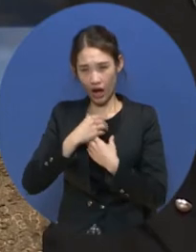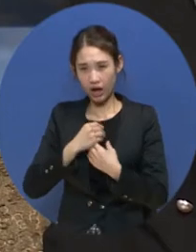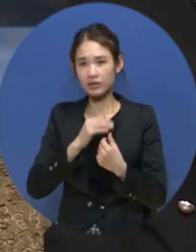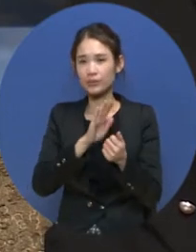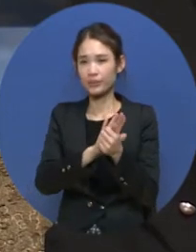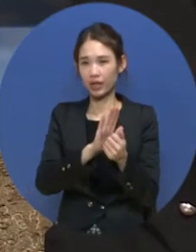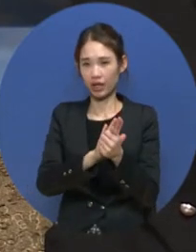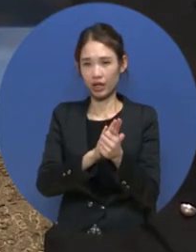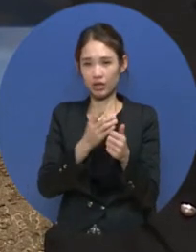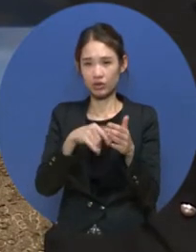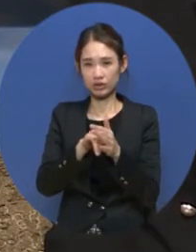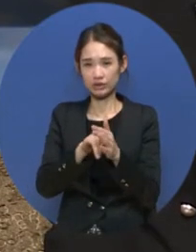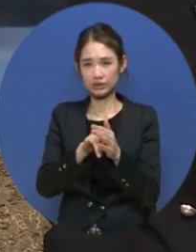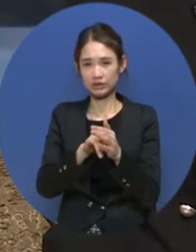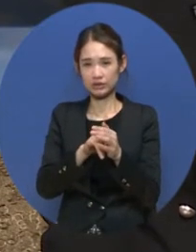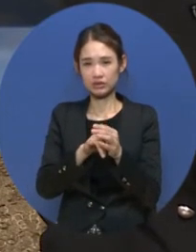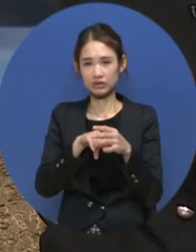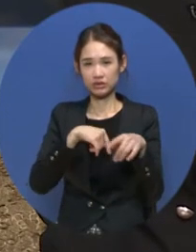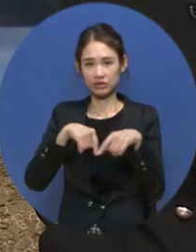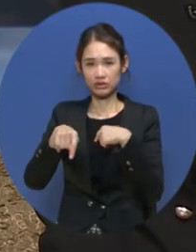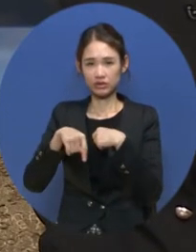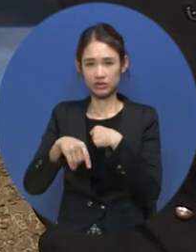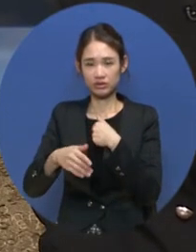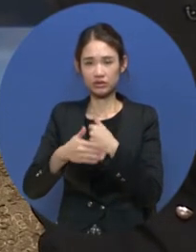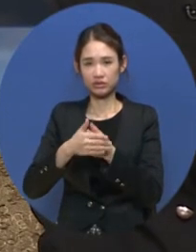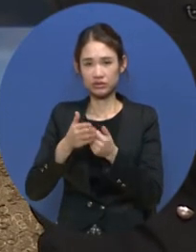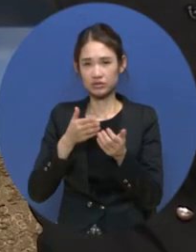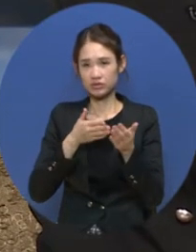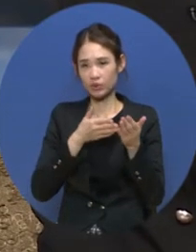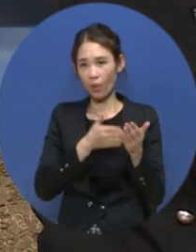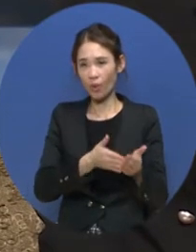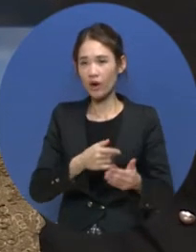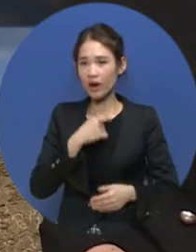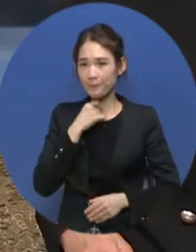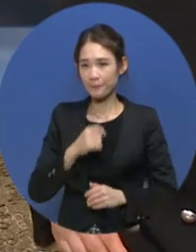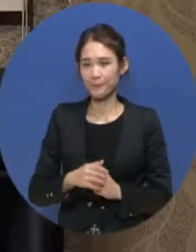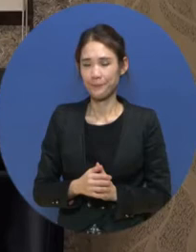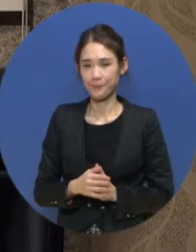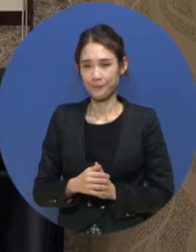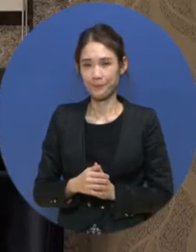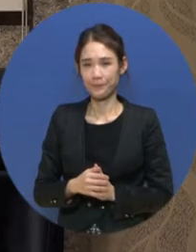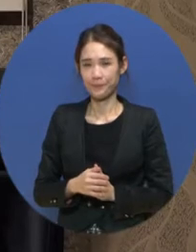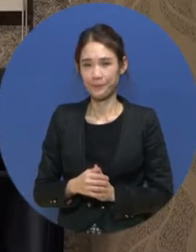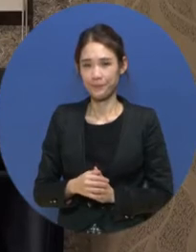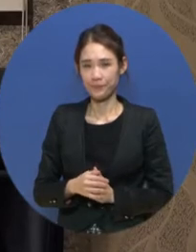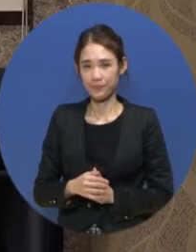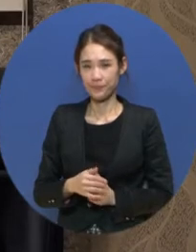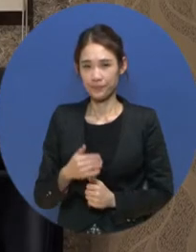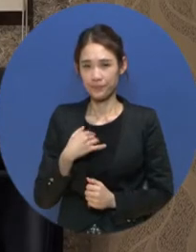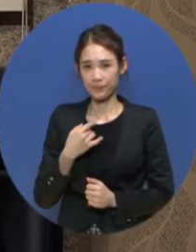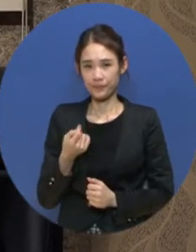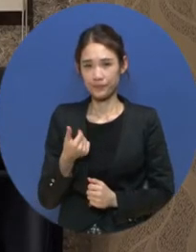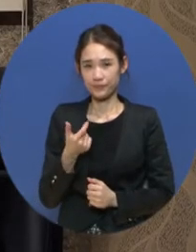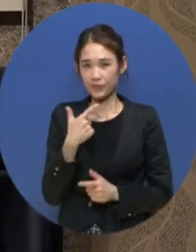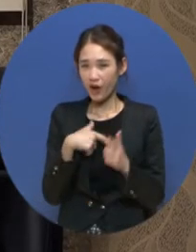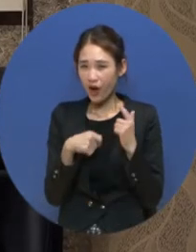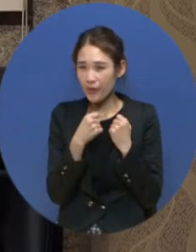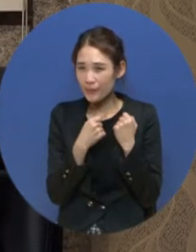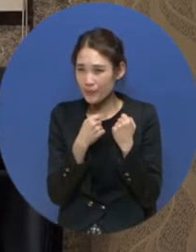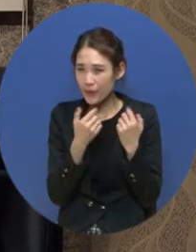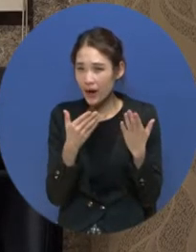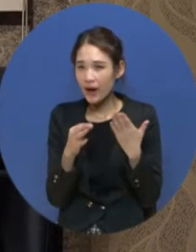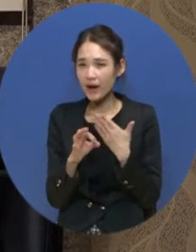좀 지원이라든가 그런 조치들을 저희는 요구하고 싶습니다. 네. 예. 제가 조금 부연 설명을